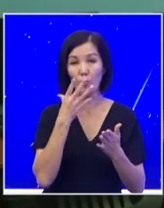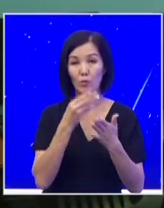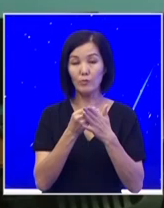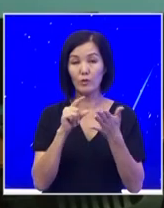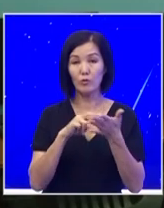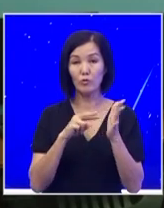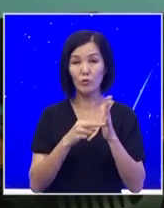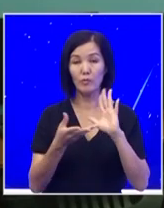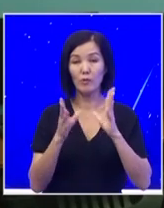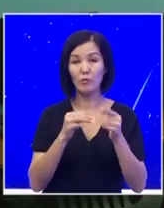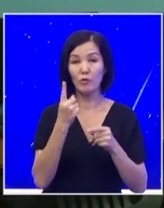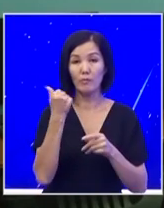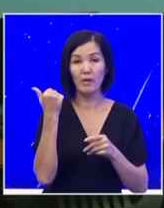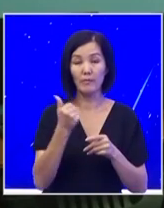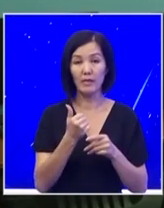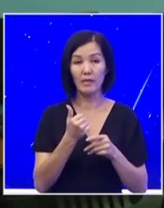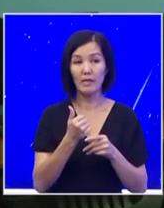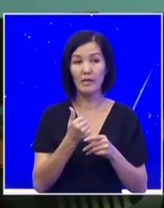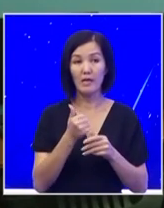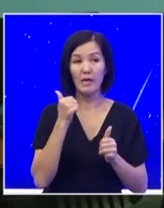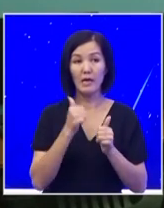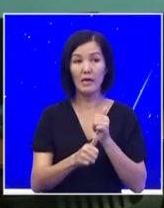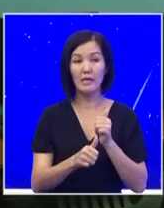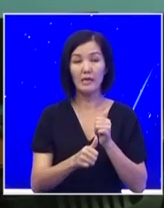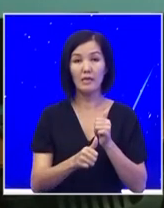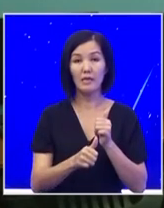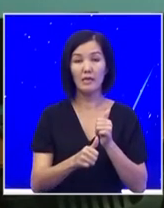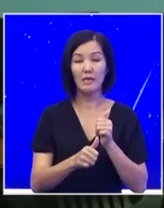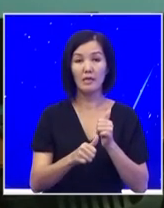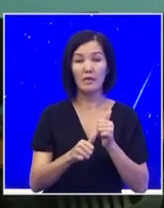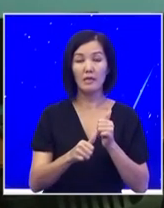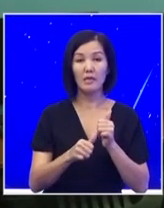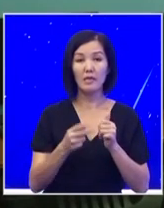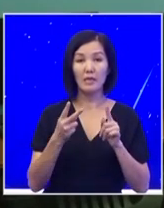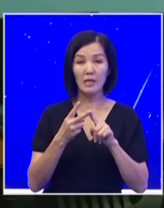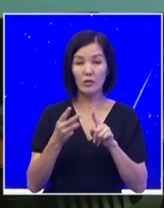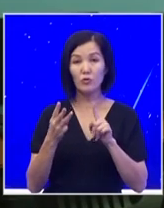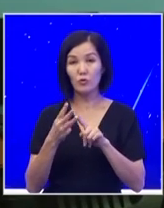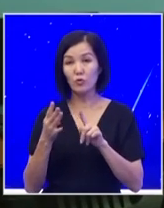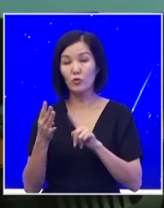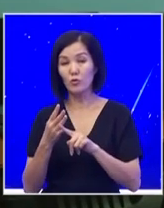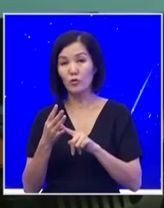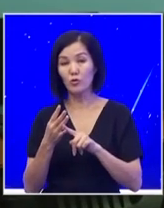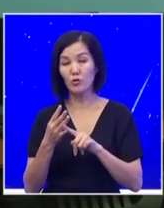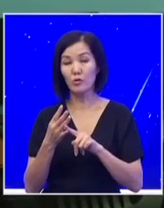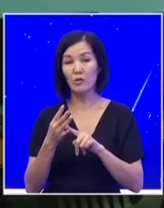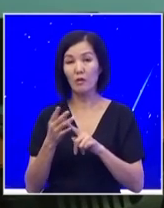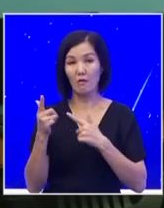бойынша аптасына бір рет шығарамыз, әр дүйсенбі сайын. Одан кейін 2-ші томнан бастап аптасына 2 рет шығаратын